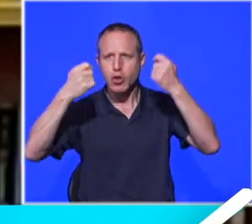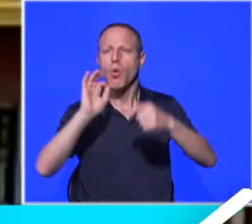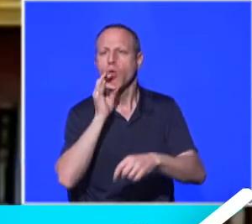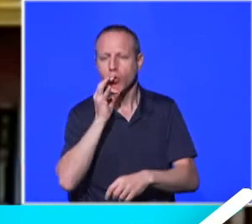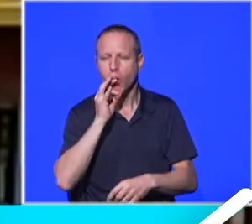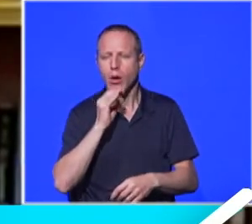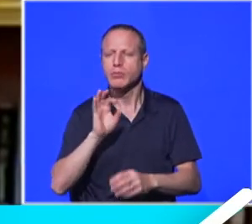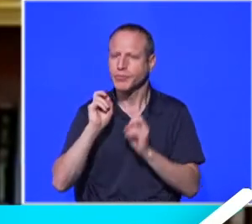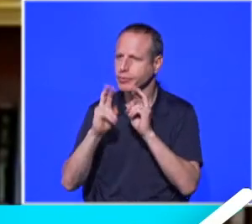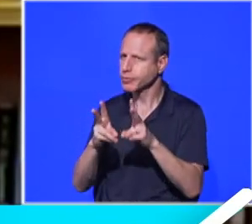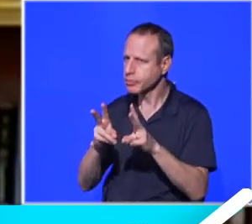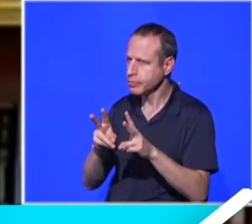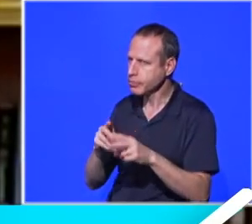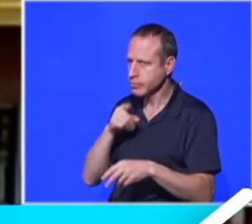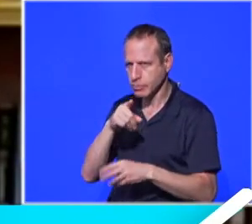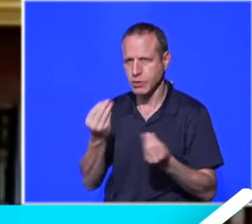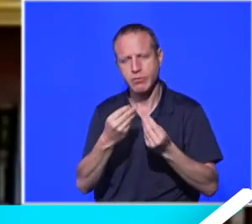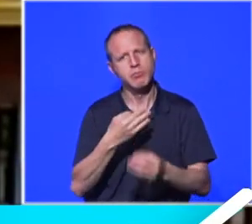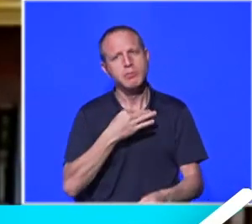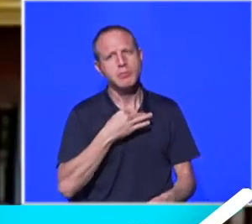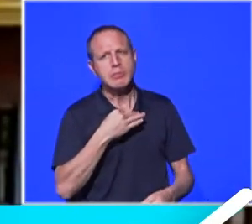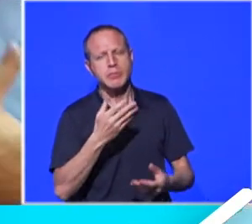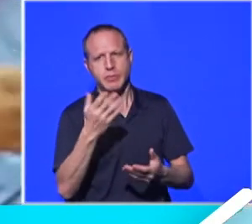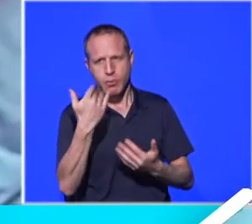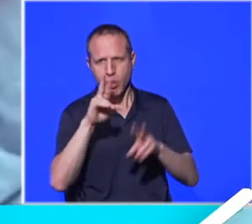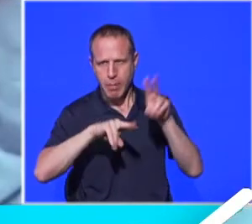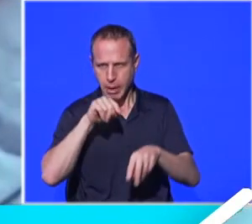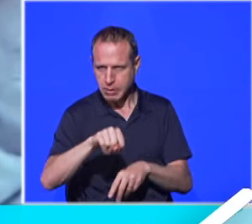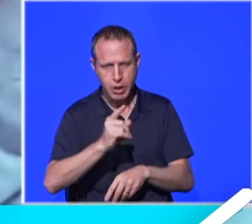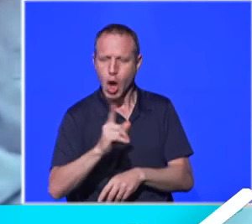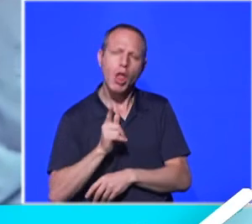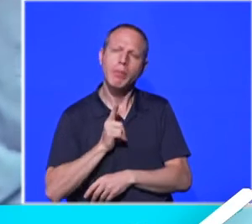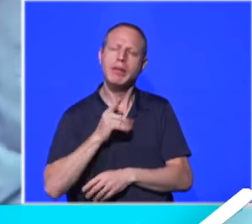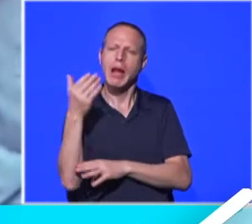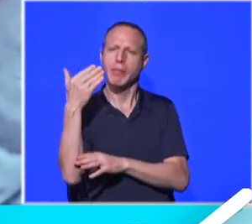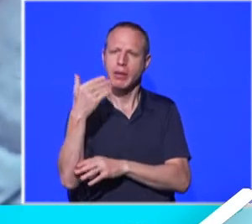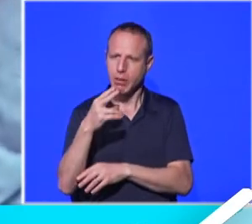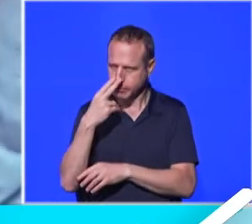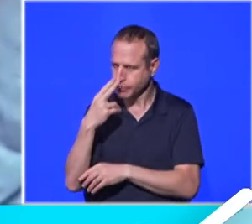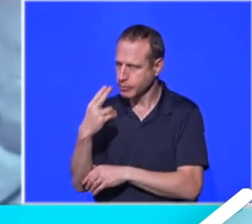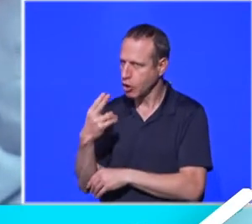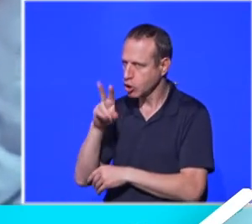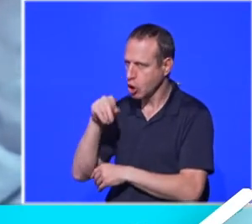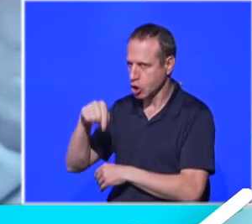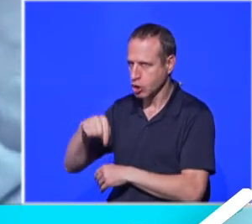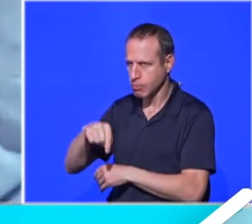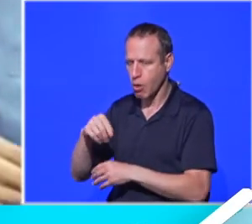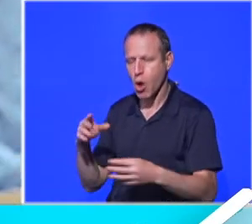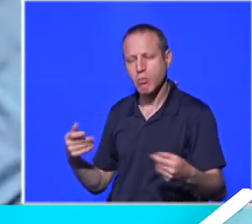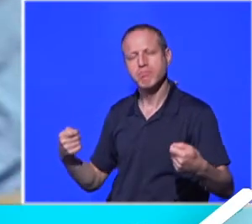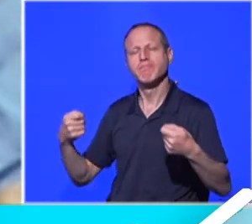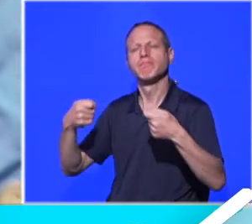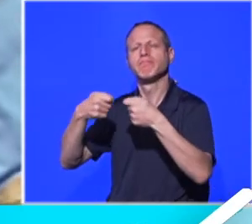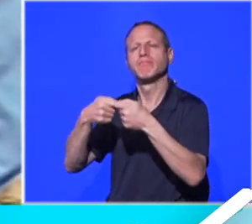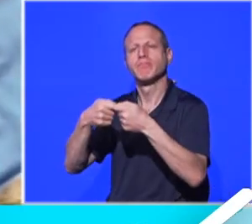עניין של מרחב ציבורי, זה הדברים שלנו. בואו נטפל בזה, לא נמתין למדינה. נראה שיש כאן צירוף של